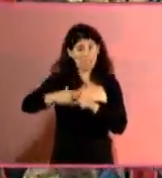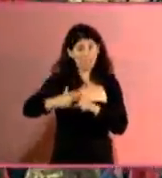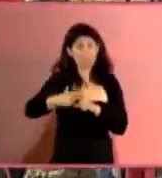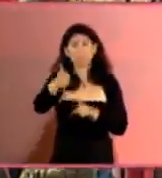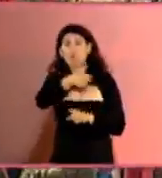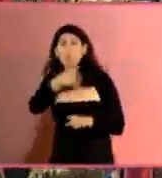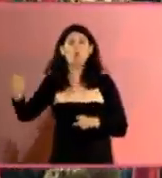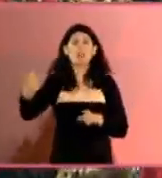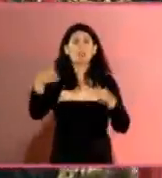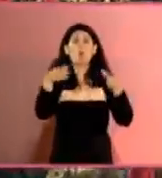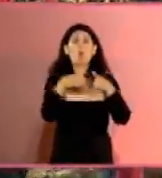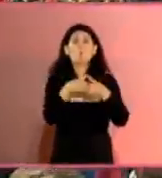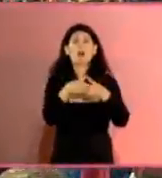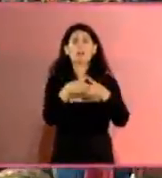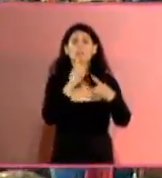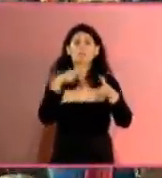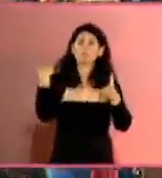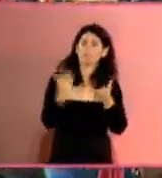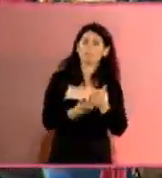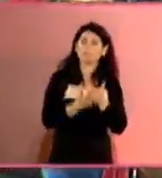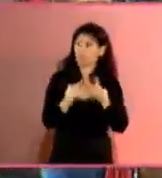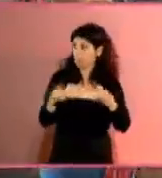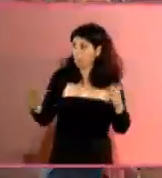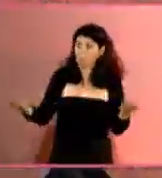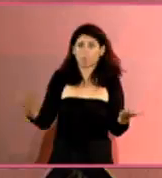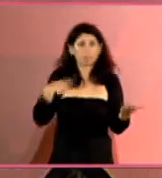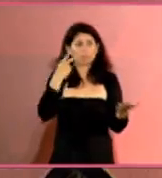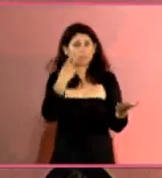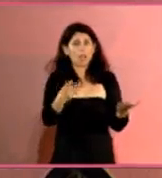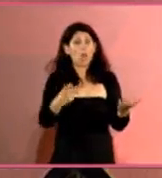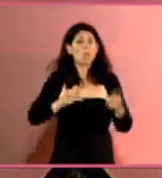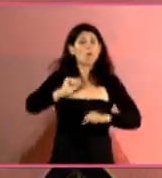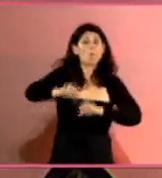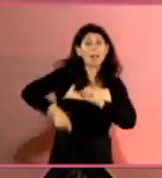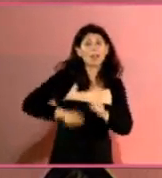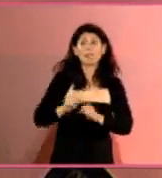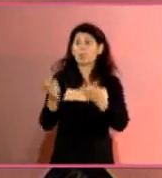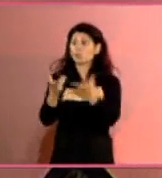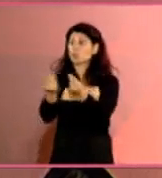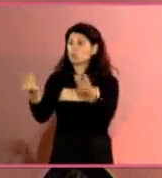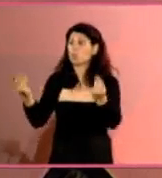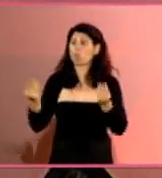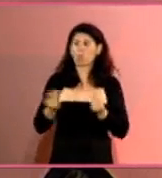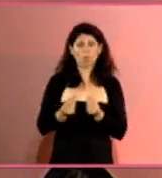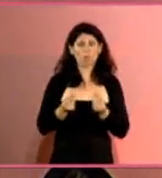το μοναδικό κόμμα, όπως αποδεικνύεται από τα πράγματα, που παλεύει για τους πολλούς στην Ελλάδα.